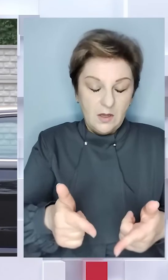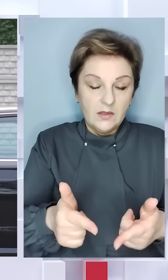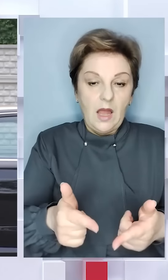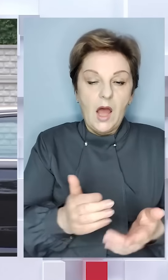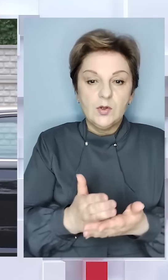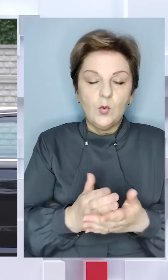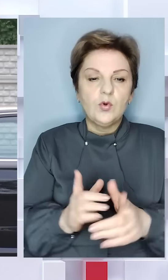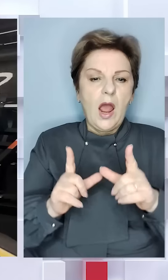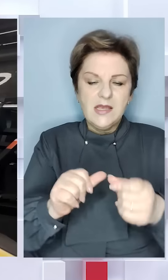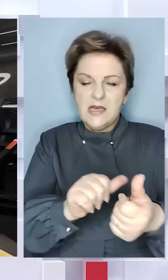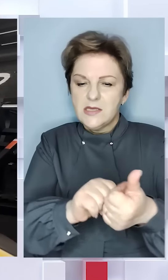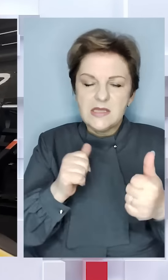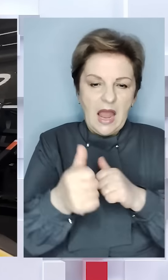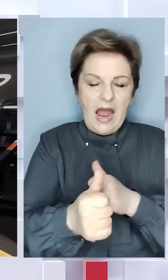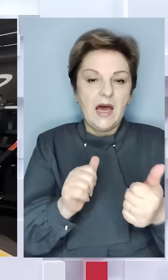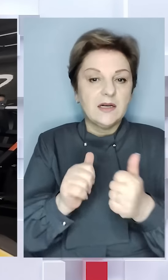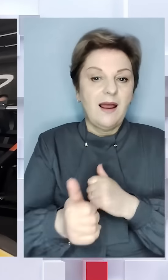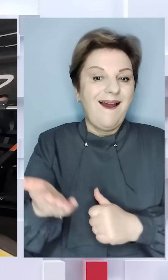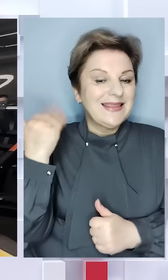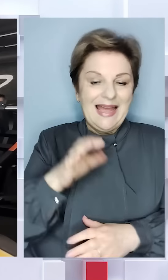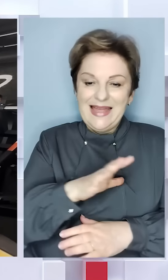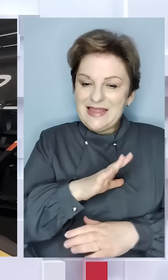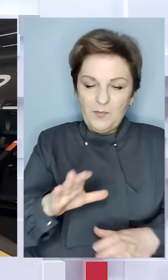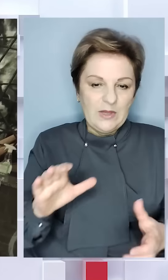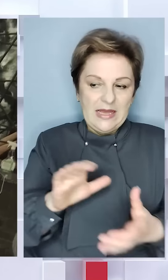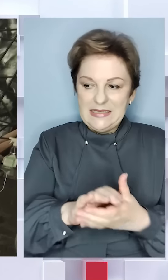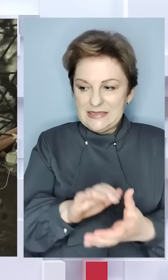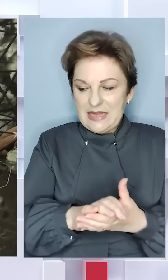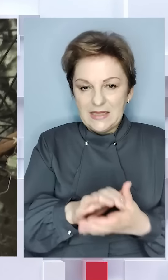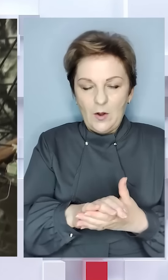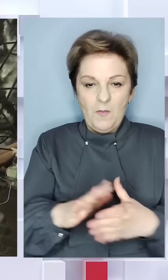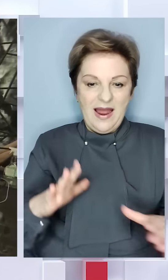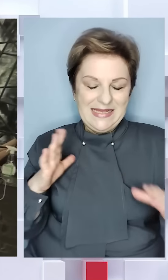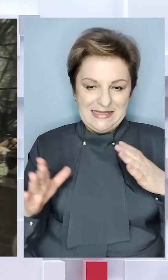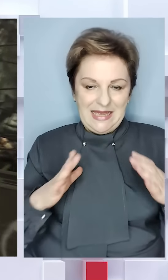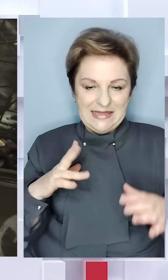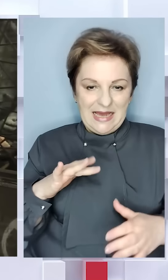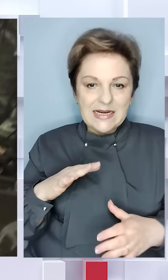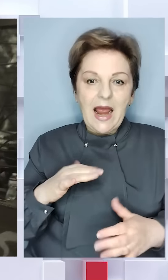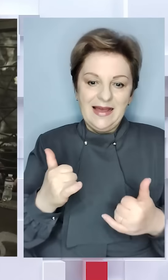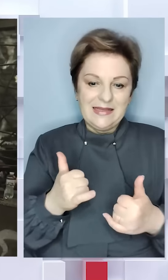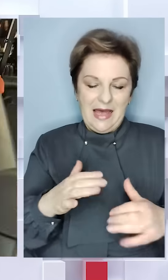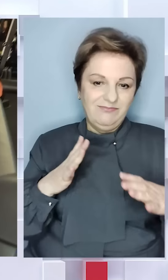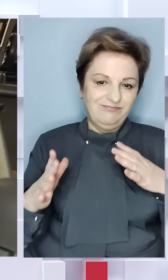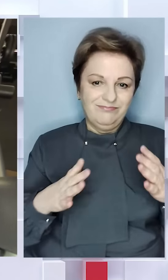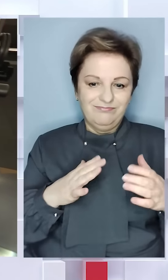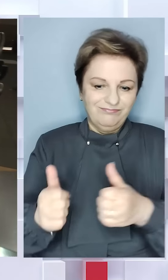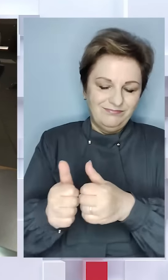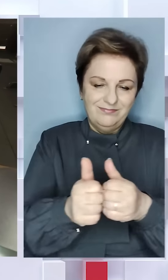їздив на ротації. Ще тоді не були знайомі з Михайлом, з котрим нині тренуються пліч-опліч.